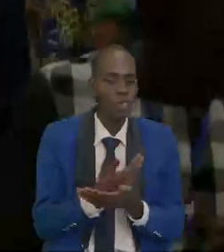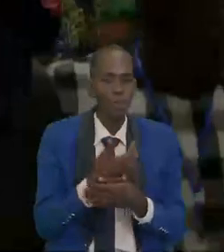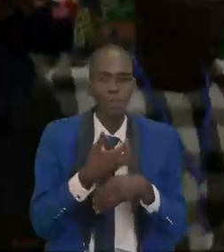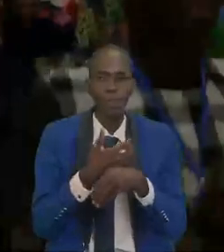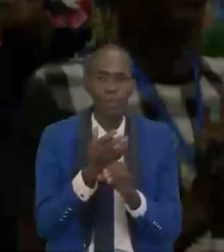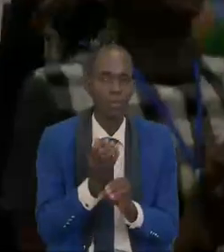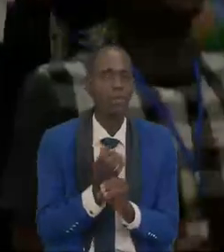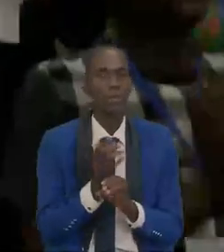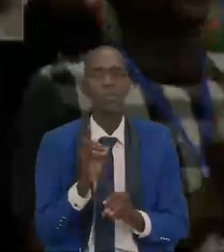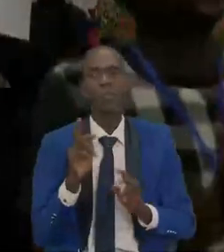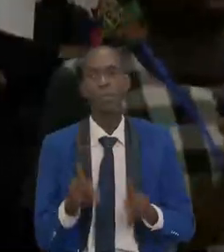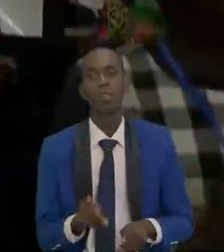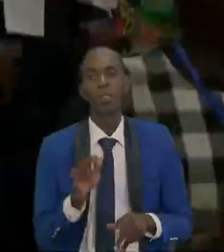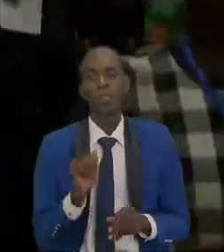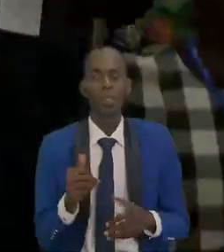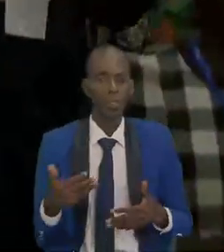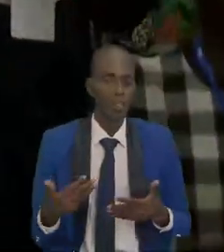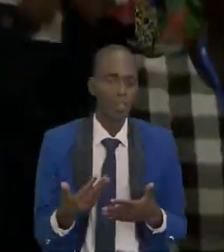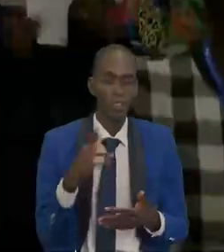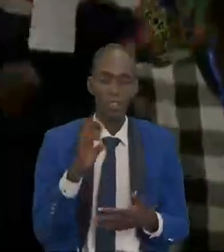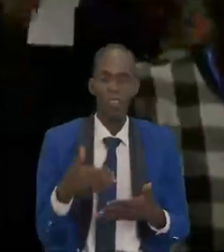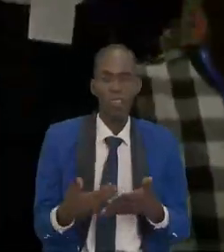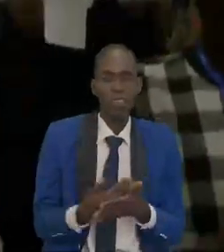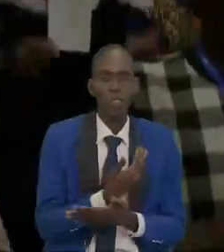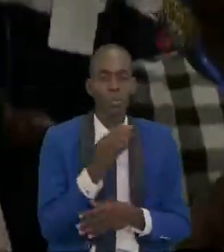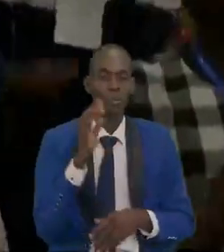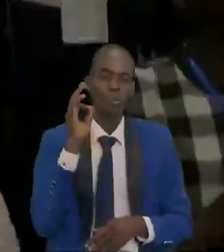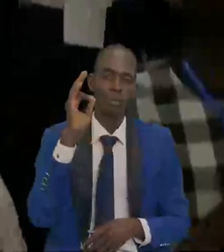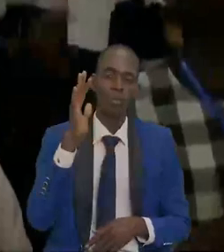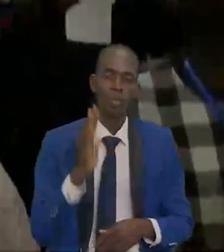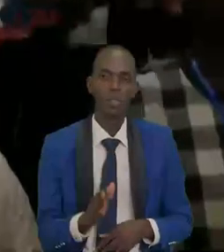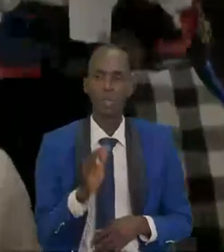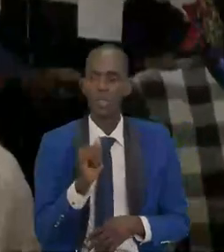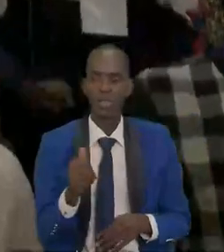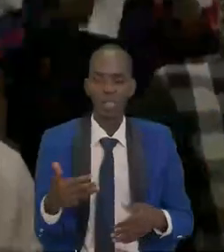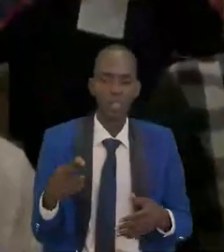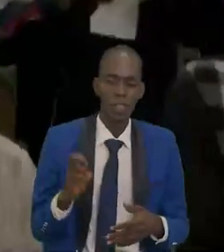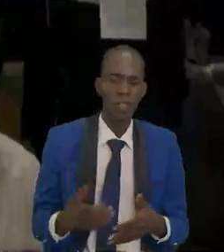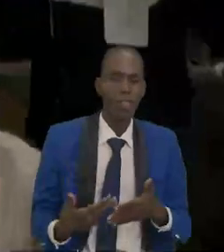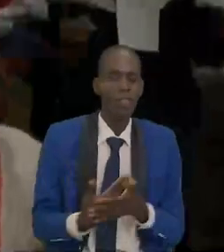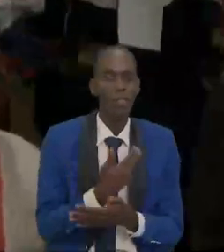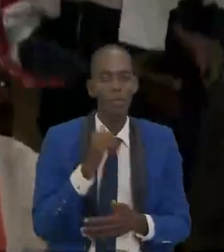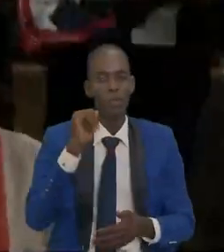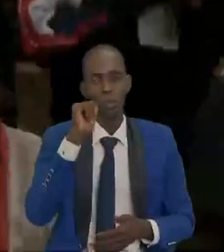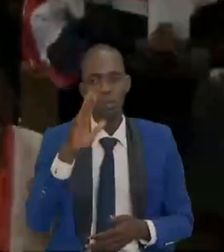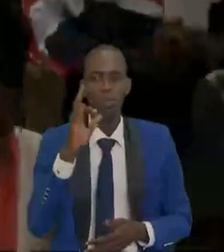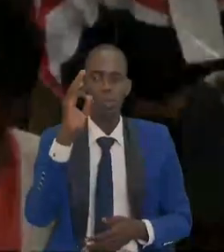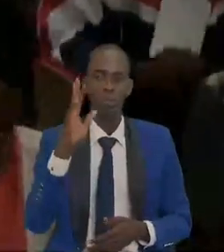création. Un ministre renouvelé. Une femme ministre